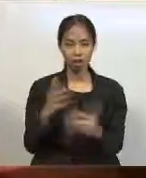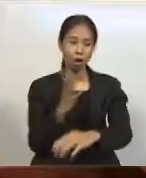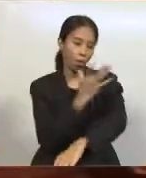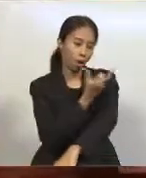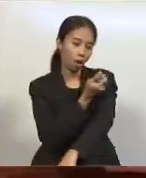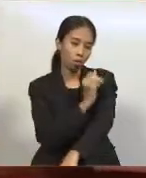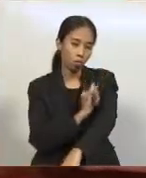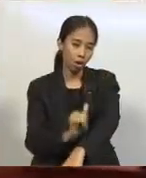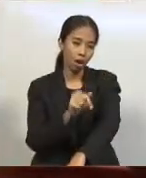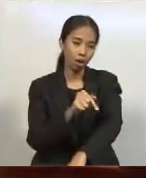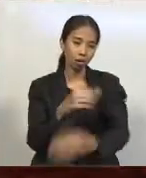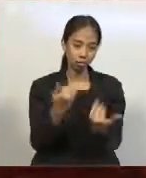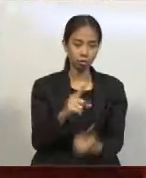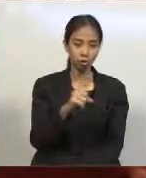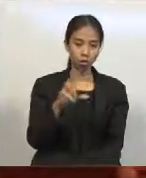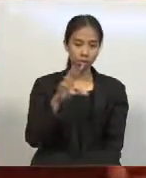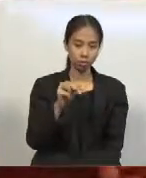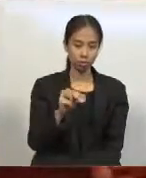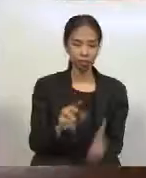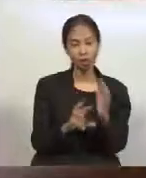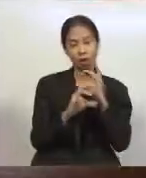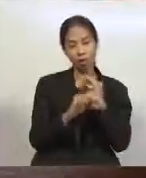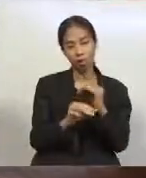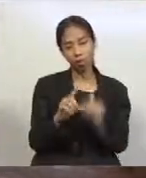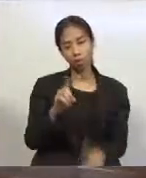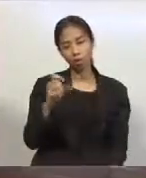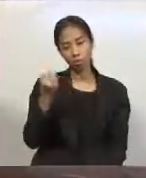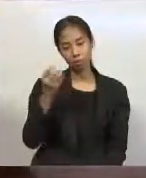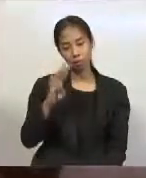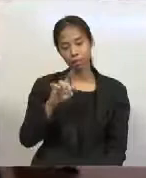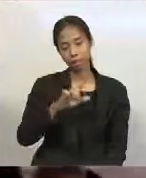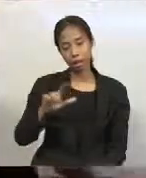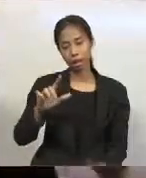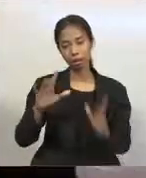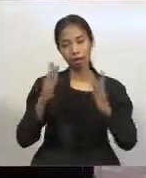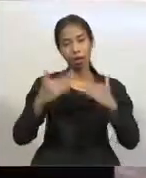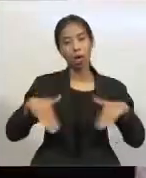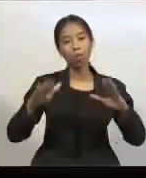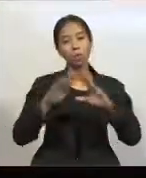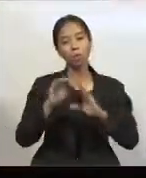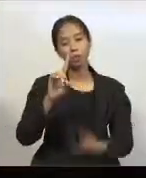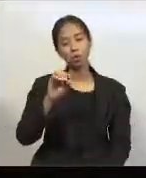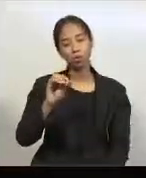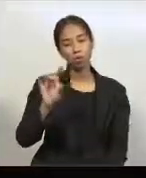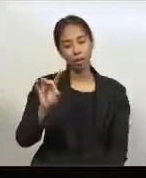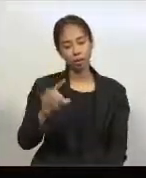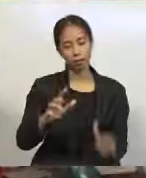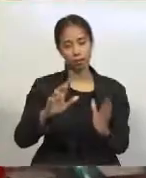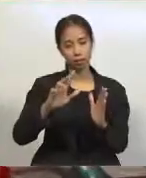า130ล้านบาทระยอง114ล้านบาทนครปฐม108ล้านบาทล